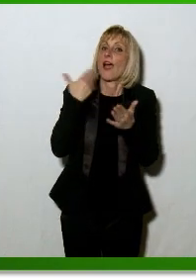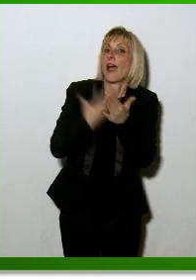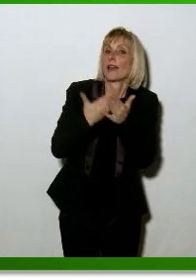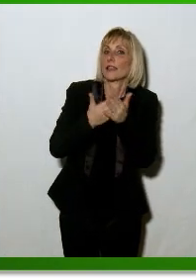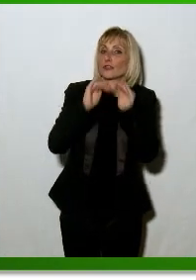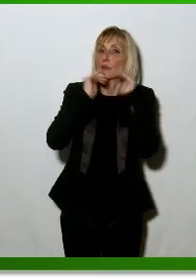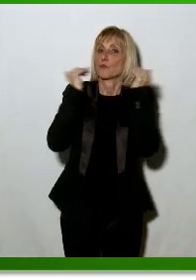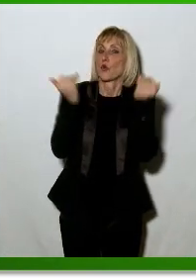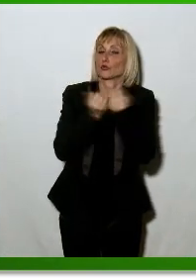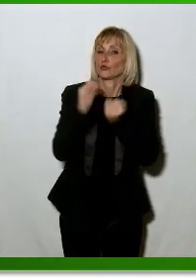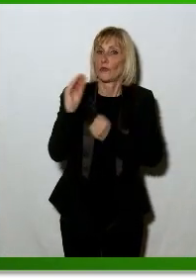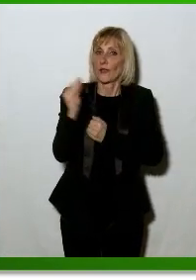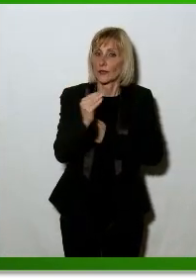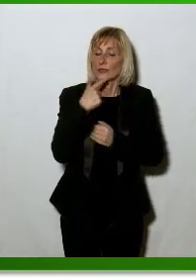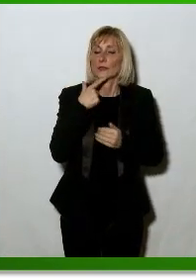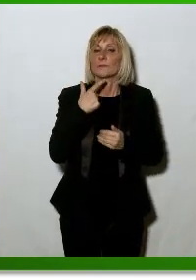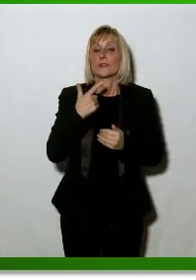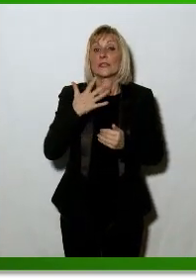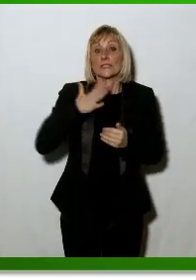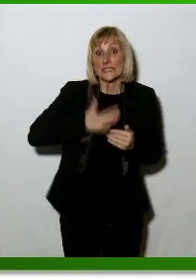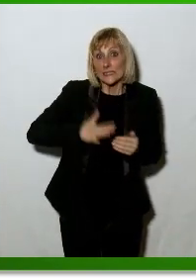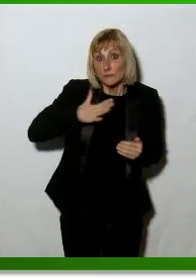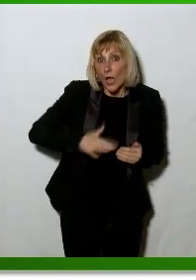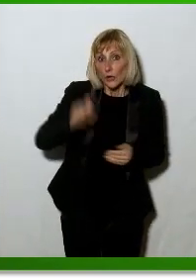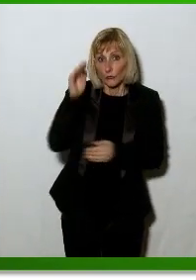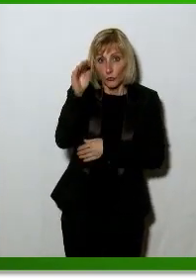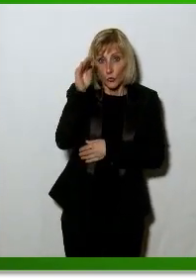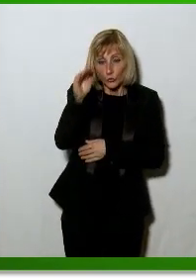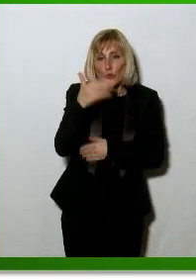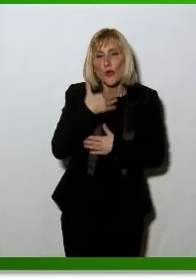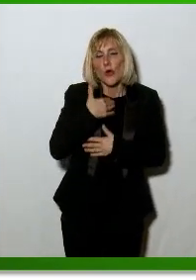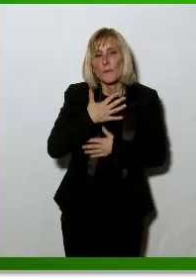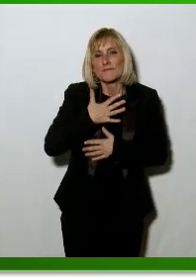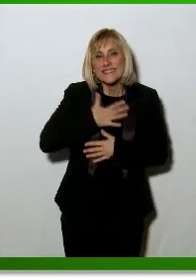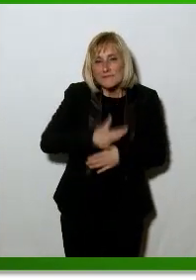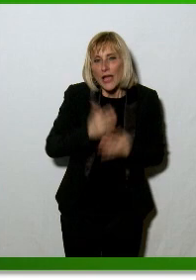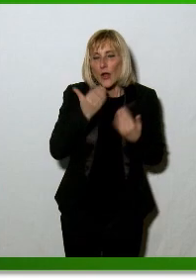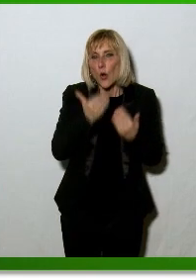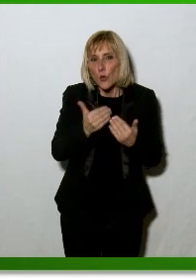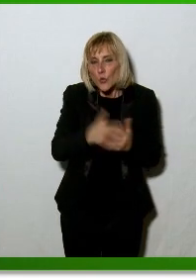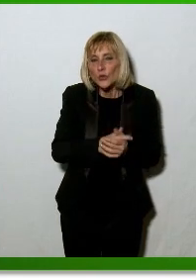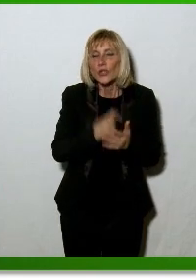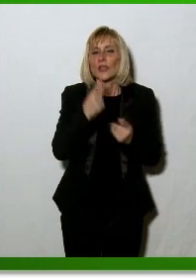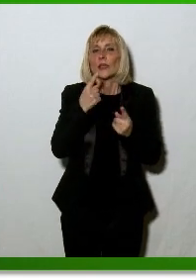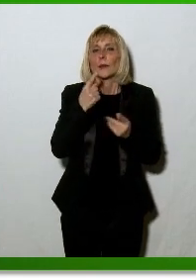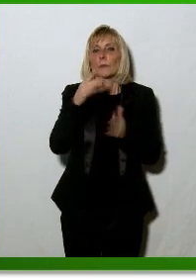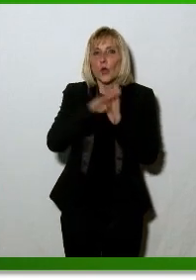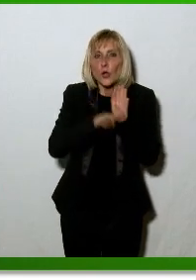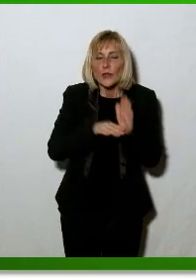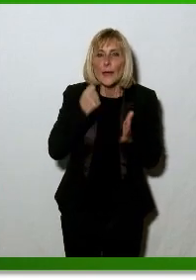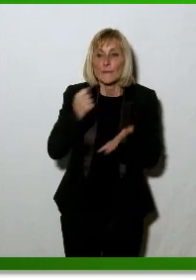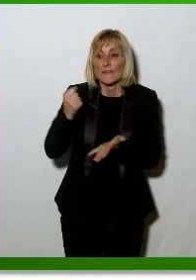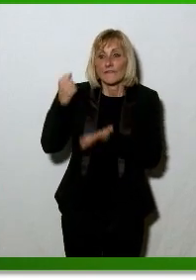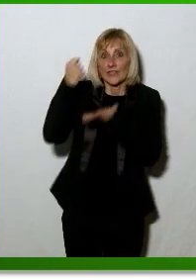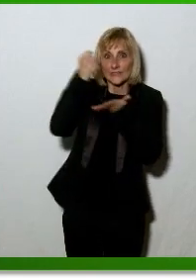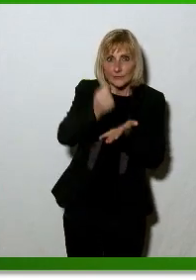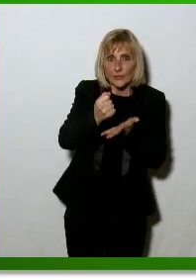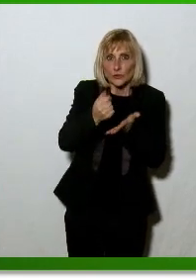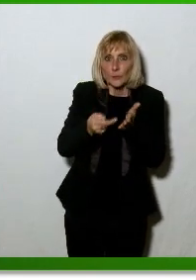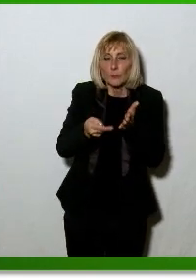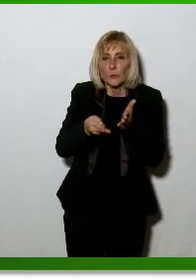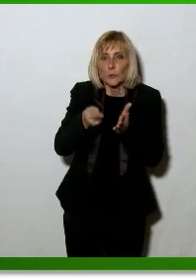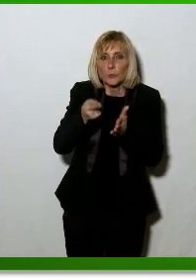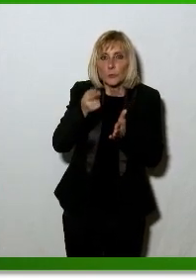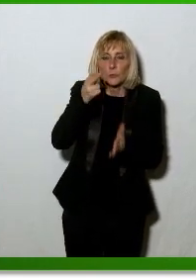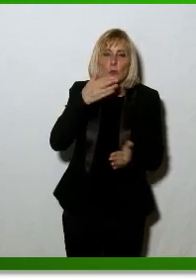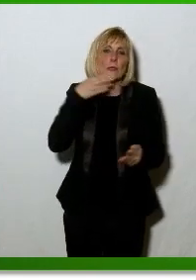mio auspicio e concludo per il futuro è quello che programmi e investimenti siano sempre di Maggiore impatto